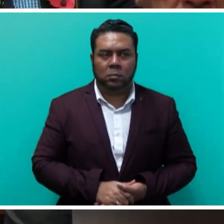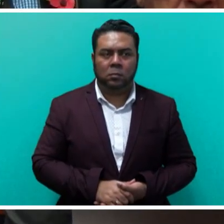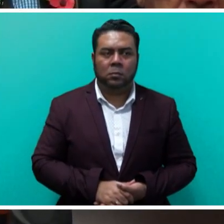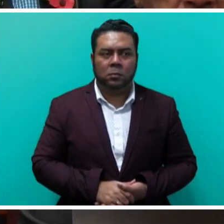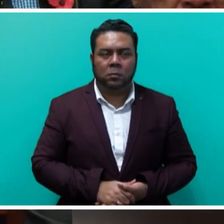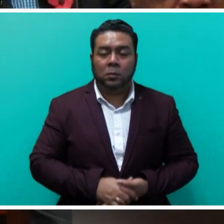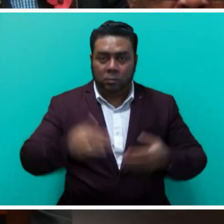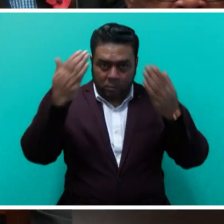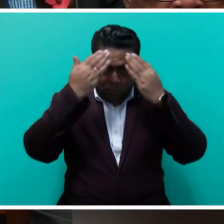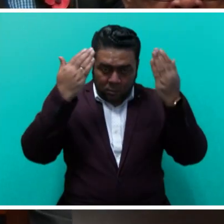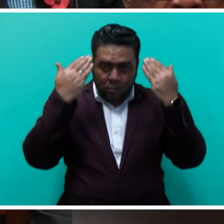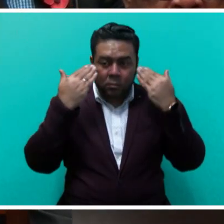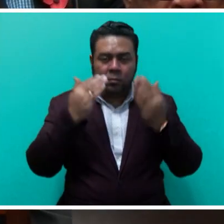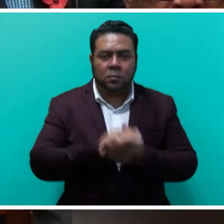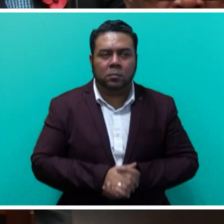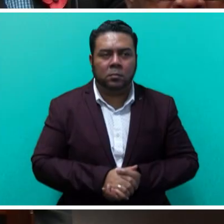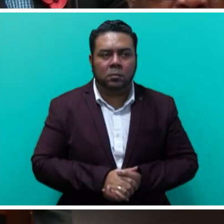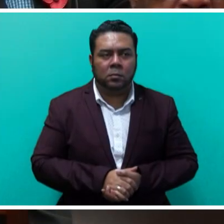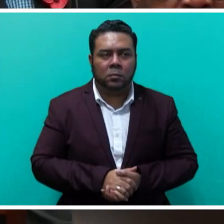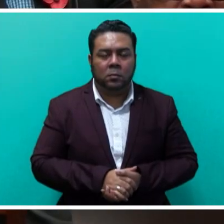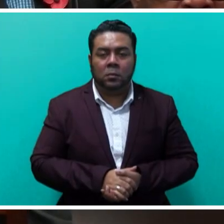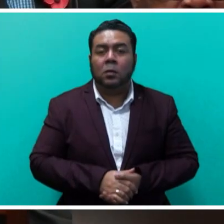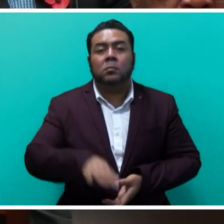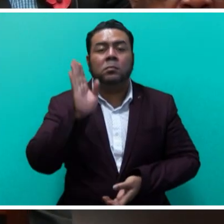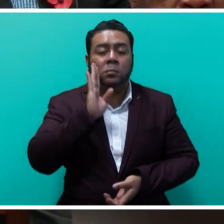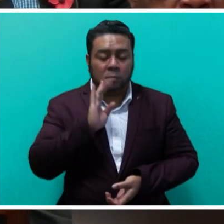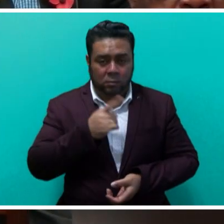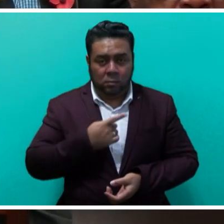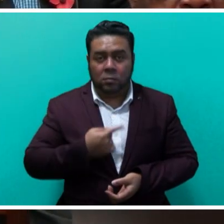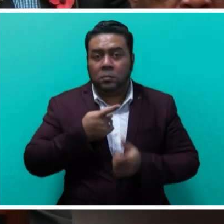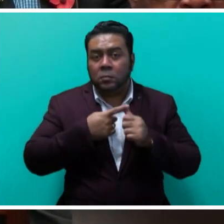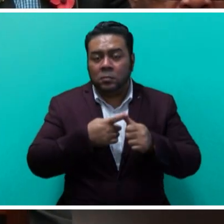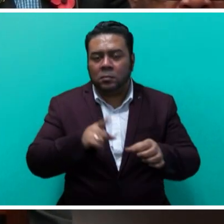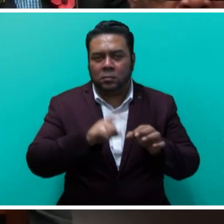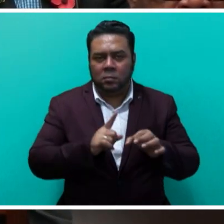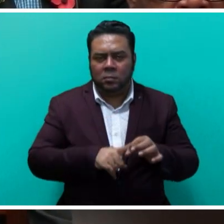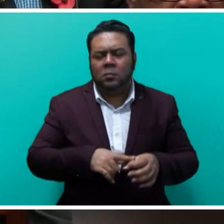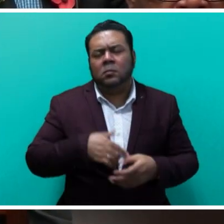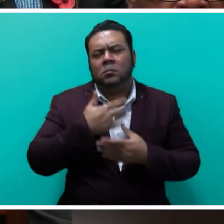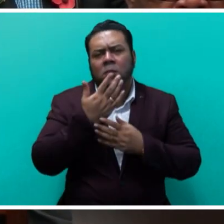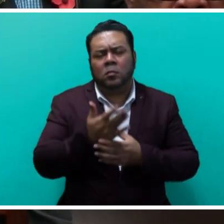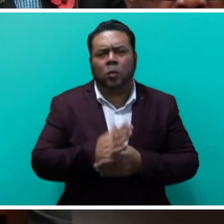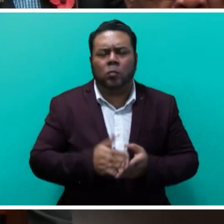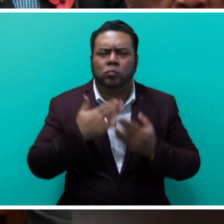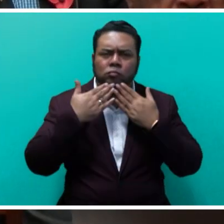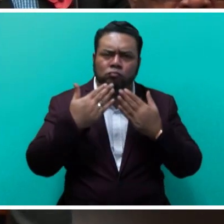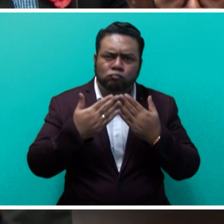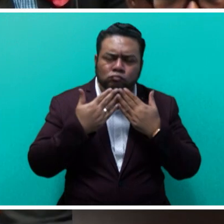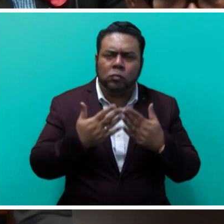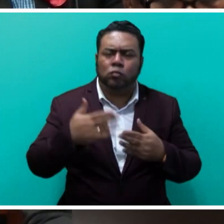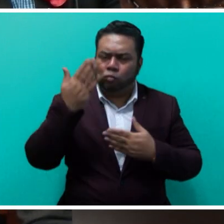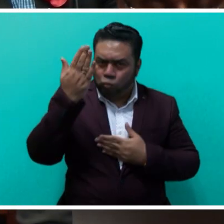Mr. Speaker, Mberazani so manataro, o krea me wabi no benagata ka walewu, veke